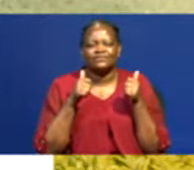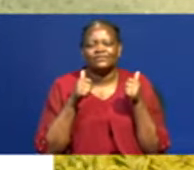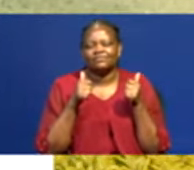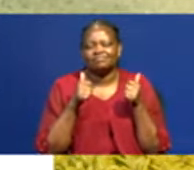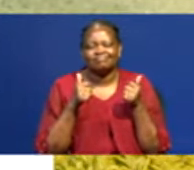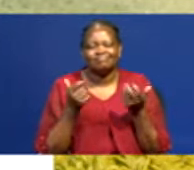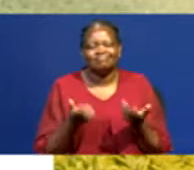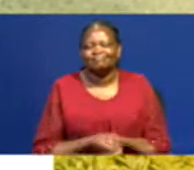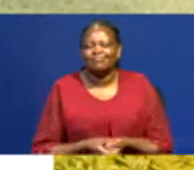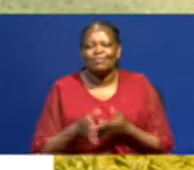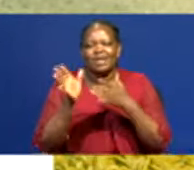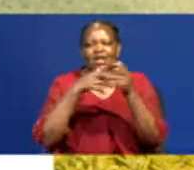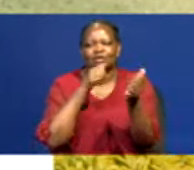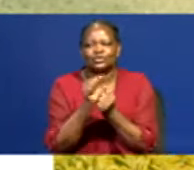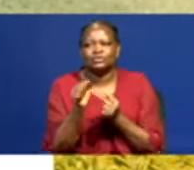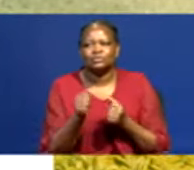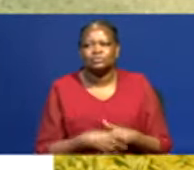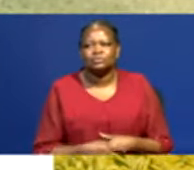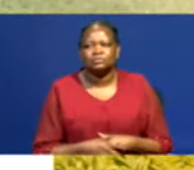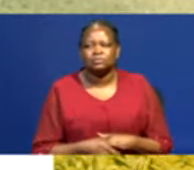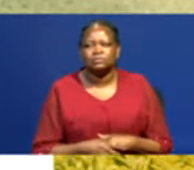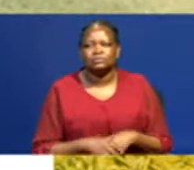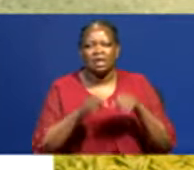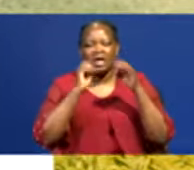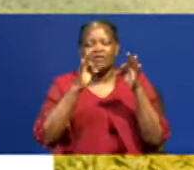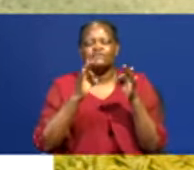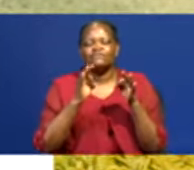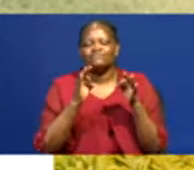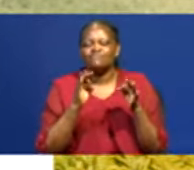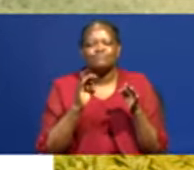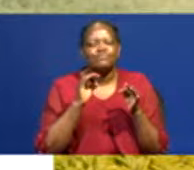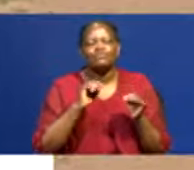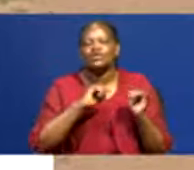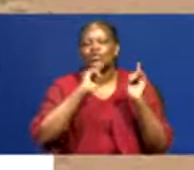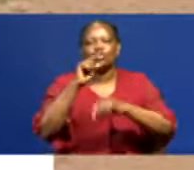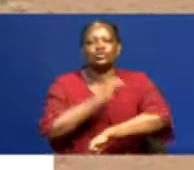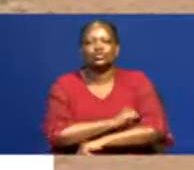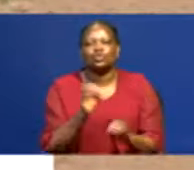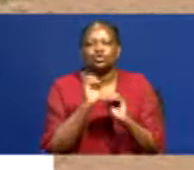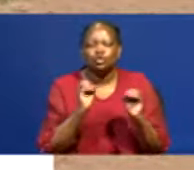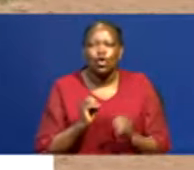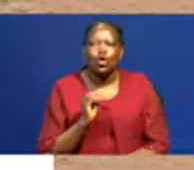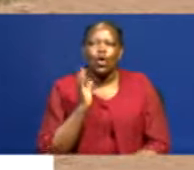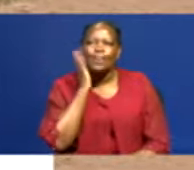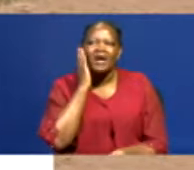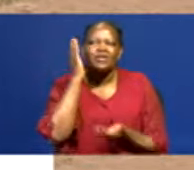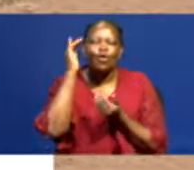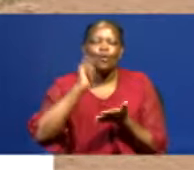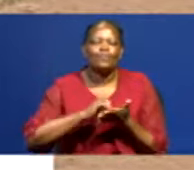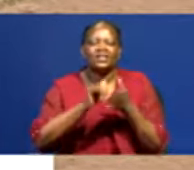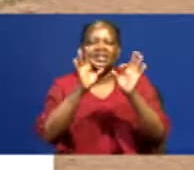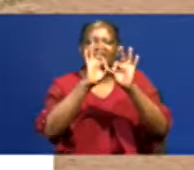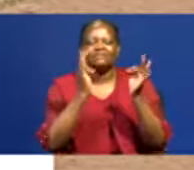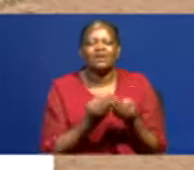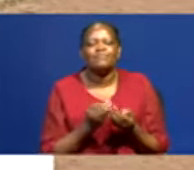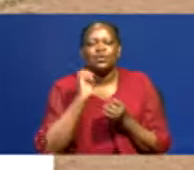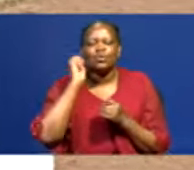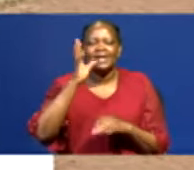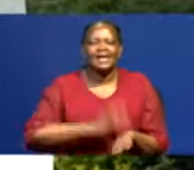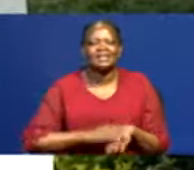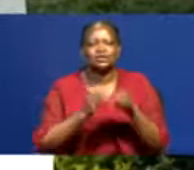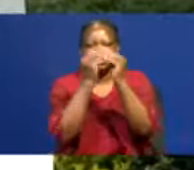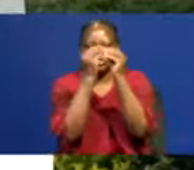be demolished if I will have not gone to school. Mama yake anatumaini kuwa familia yake itapata